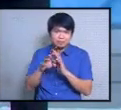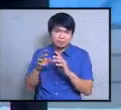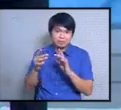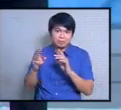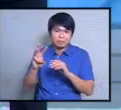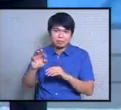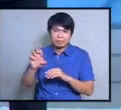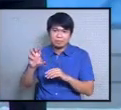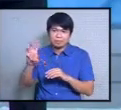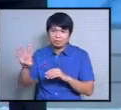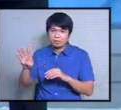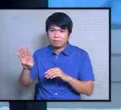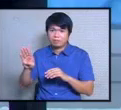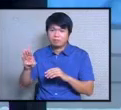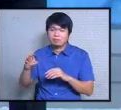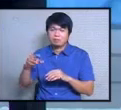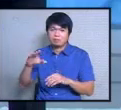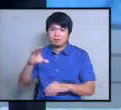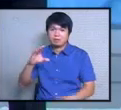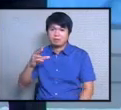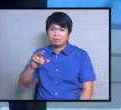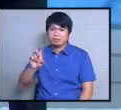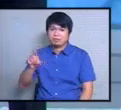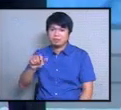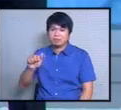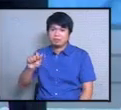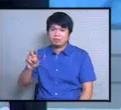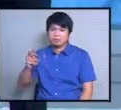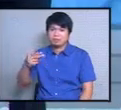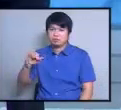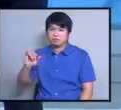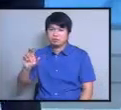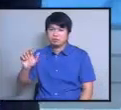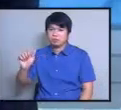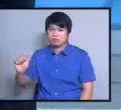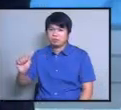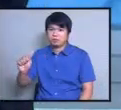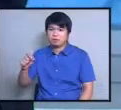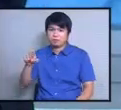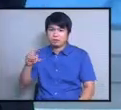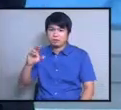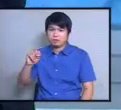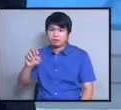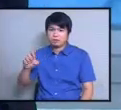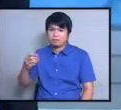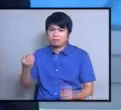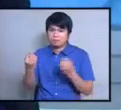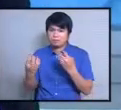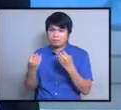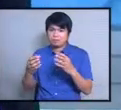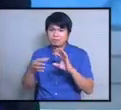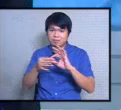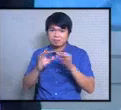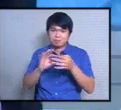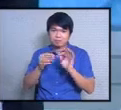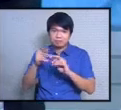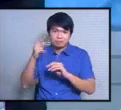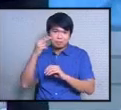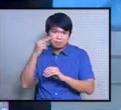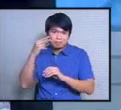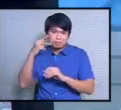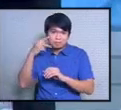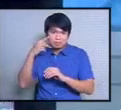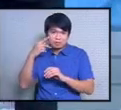na si Xiao Chua sa xiaochua.net. Punta lang po kayo doon. Marami po mga kwento tungkol kay Nene Pimentel doon. Ngayon po, dahil sa kanyang pangangalap